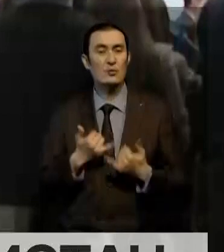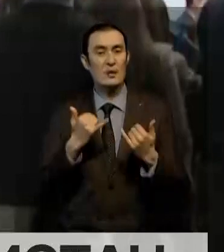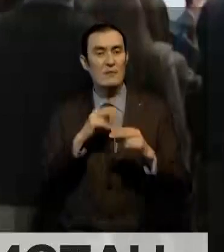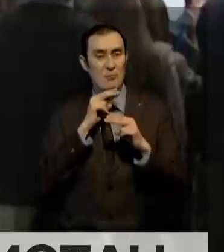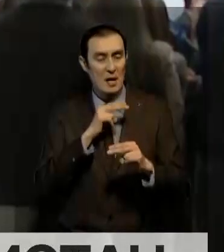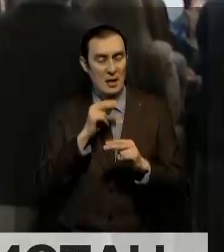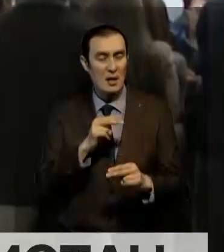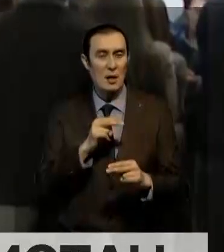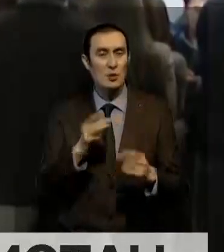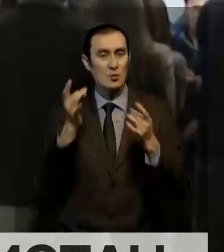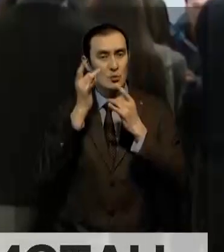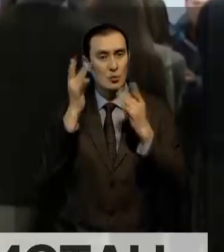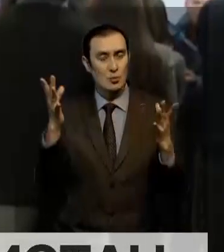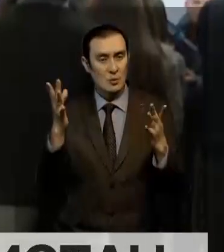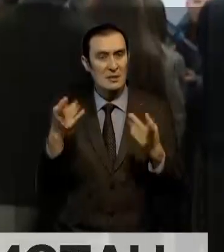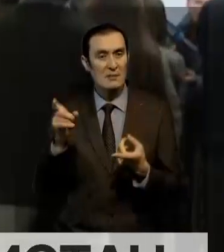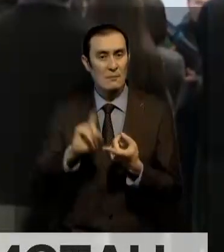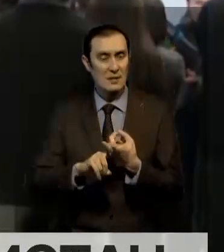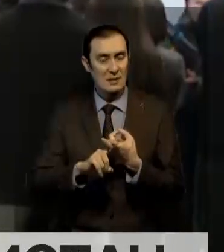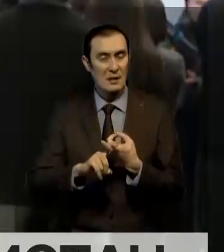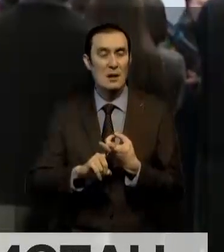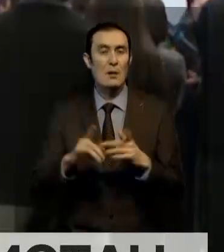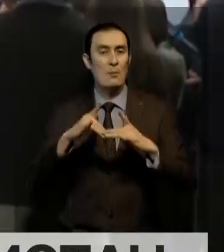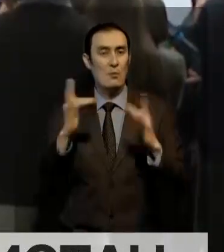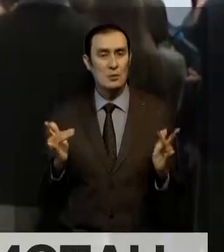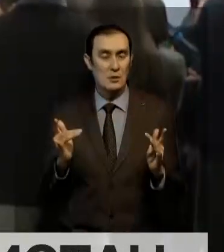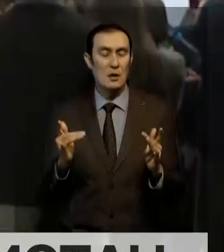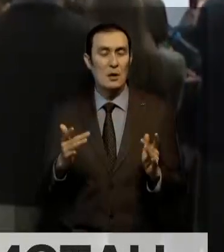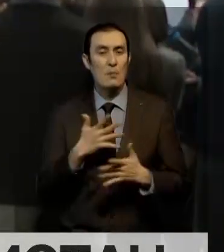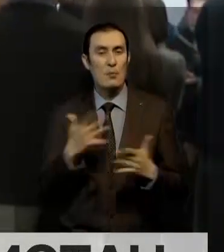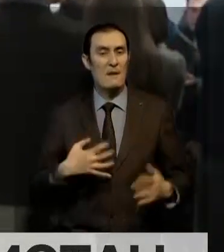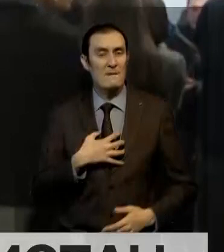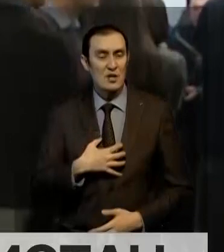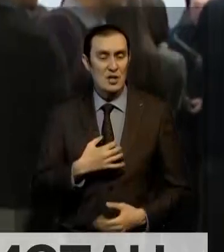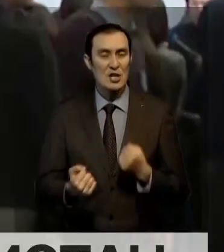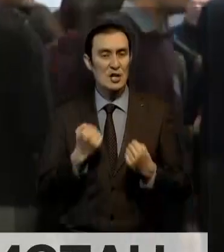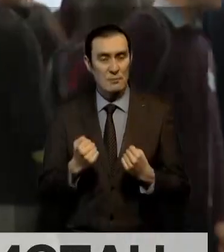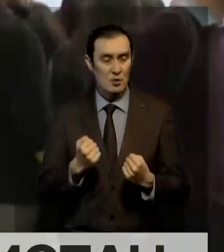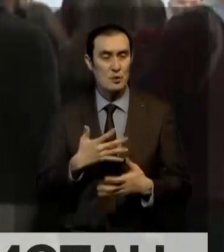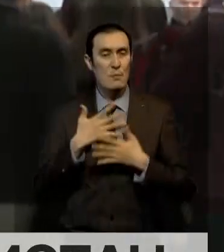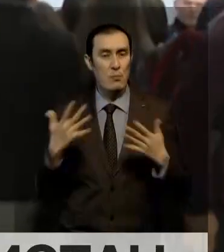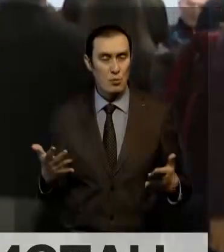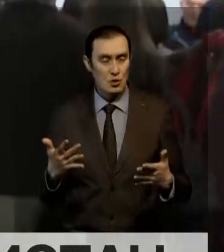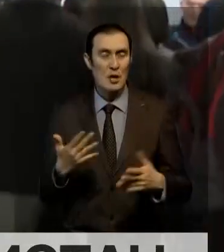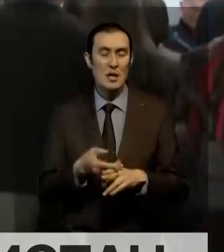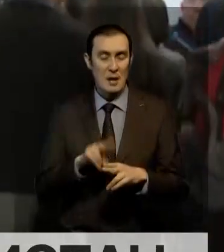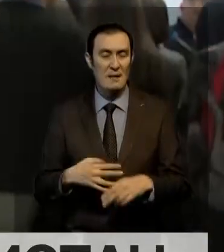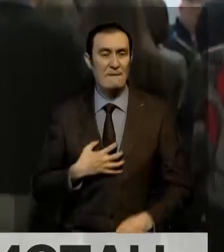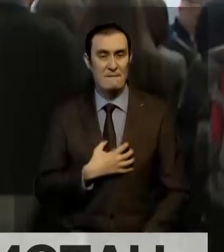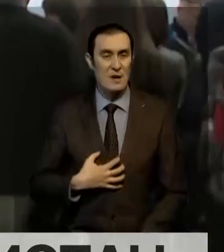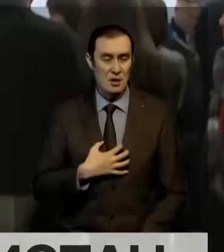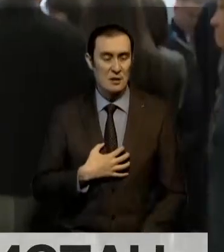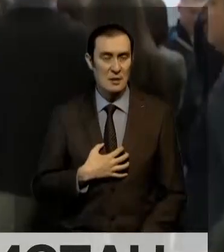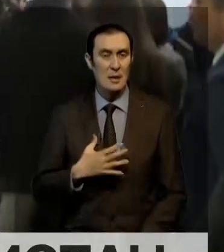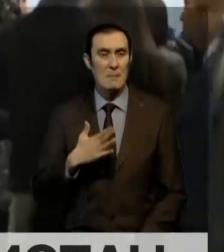что и культурный мост у нас становится все важнее, крепче и больше. И это очень важно.